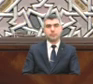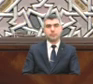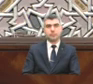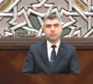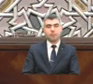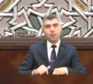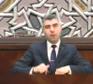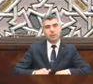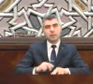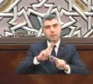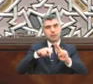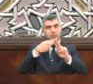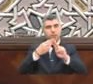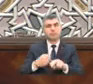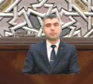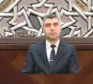تفضلوا السيد الوزير.